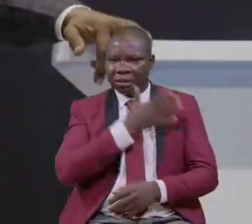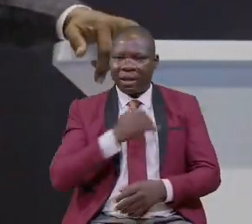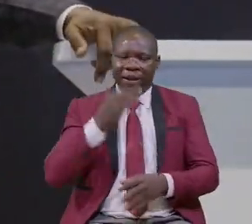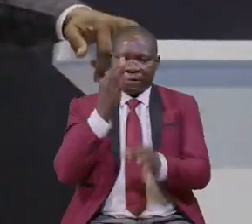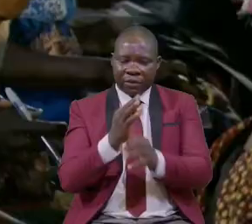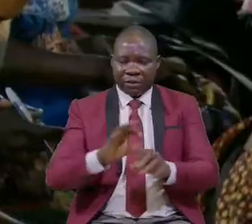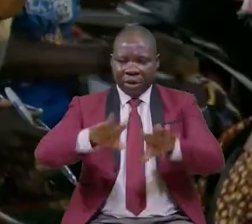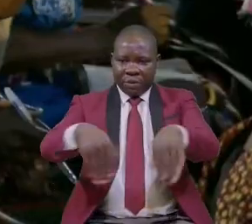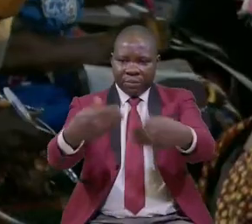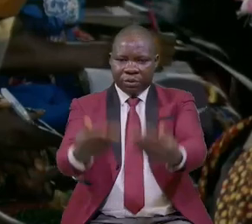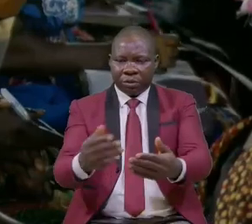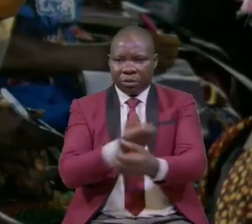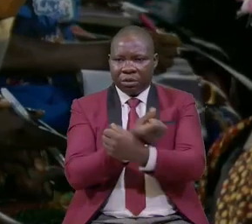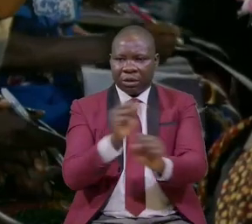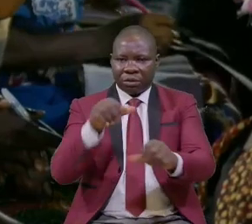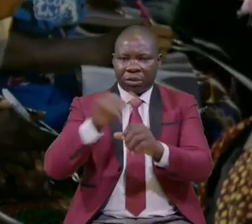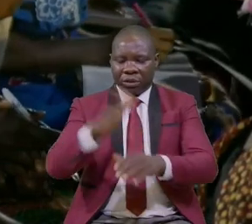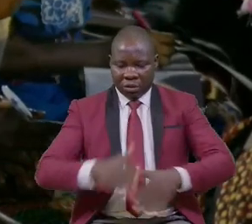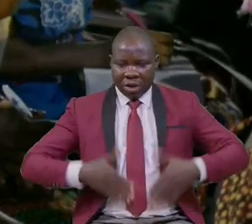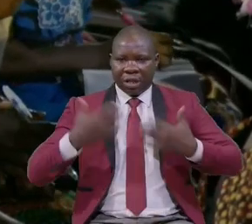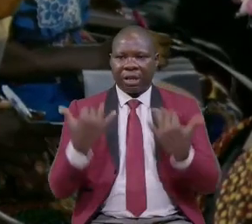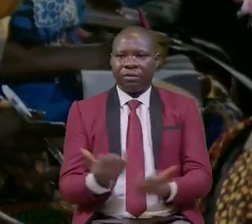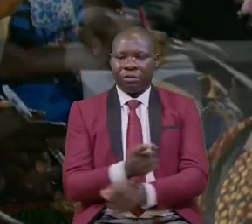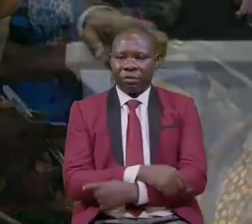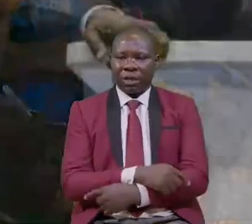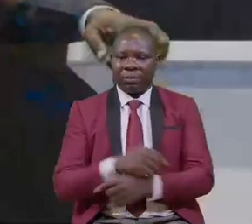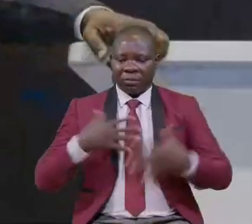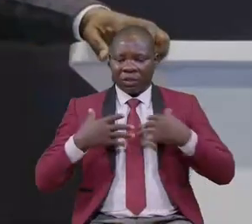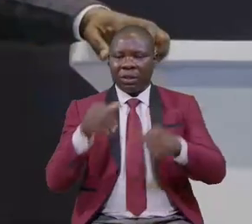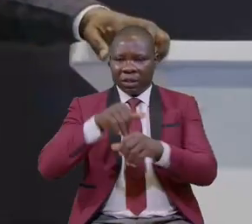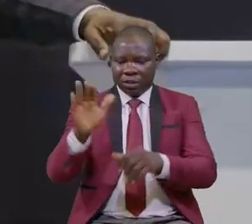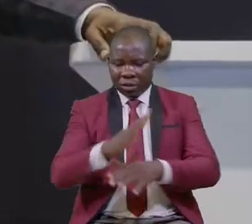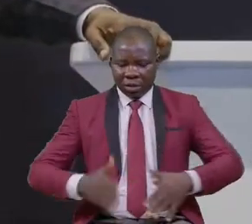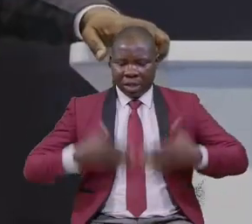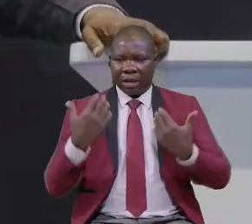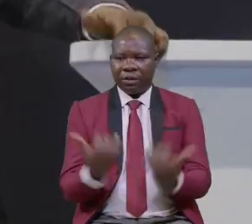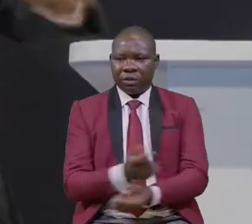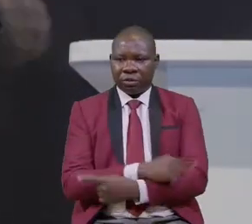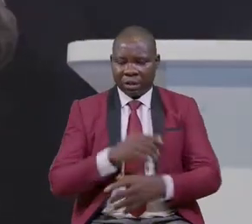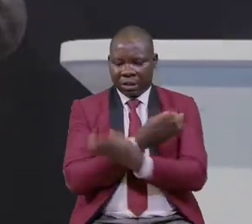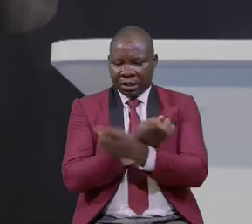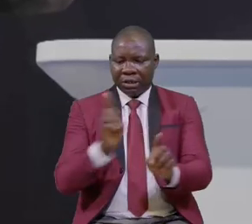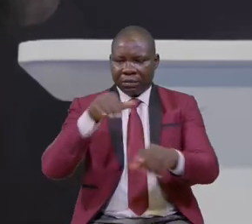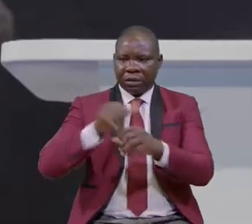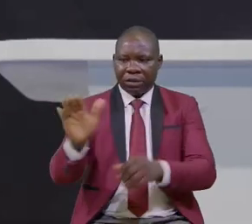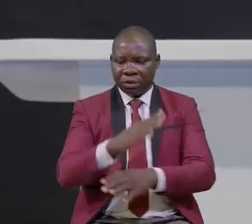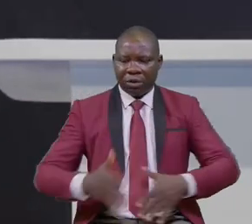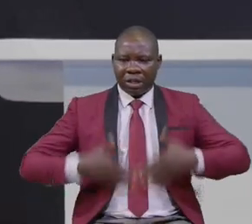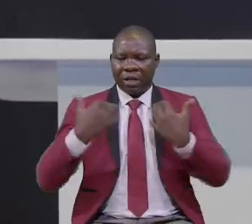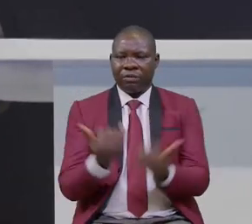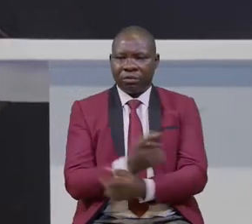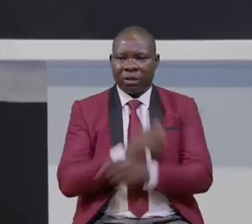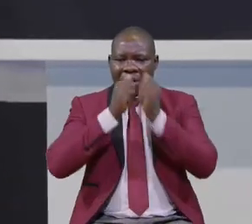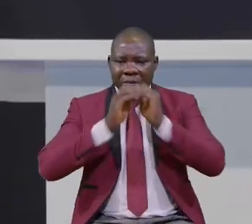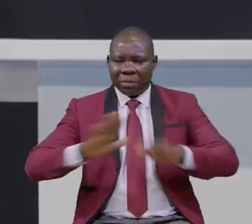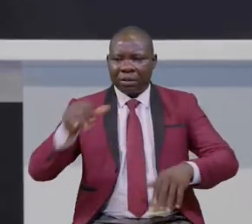vie ce soir. La guérison dans ta vie ce soir. La délivrance dans ta vie ce soir. Bénédiction